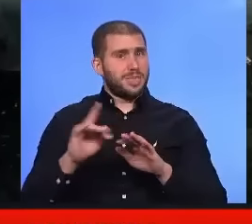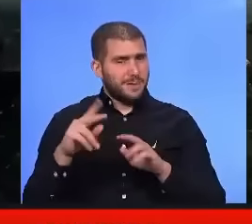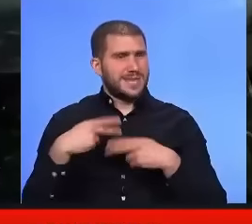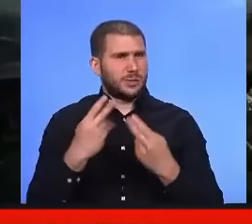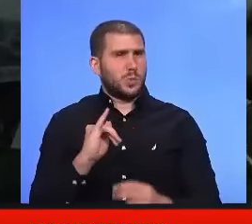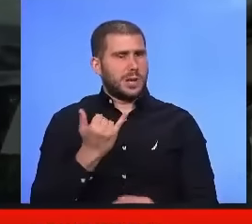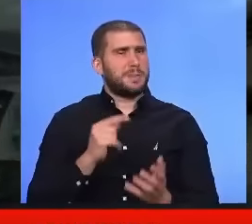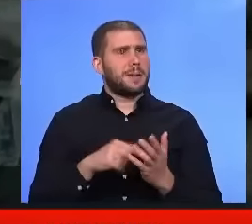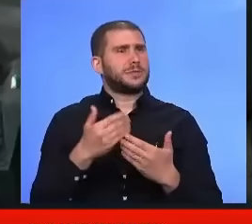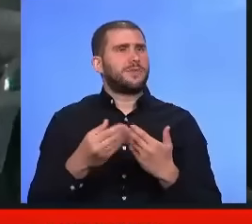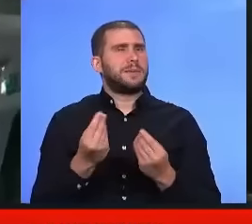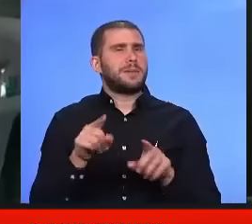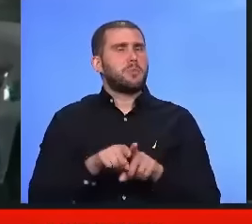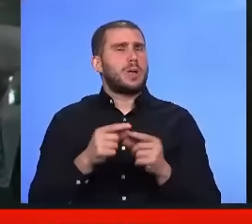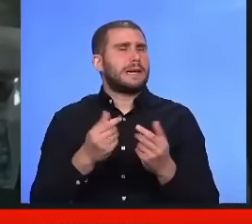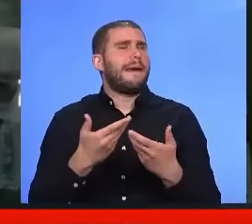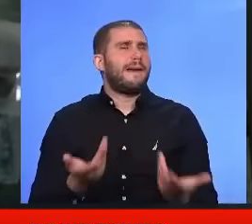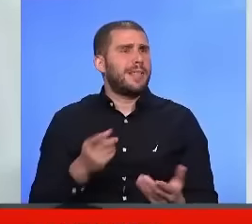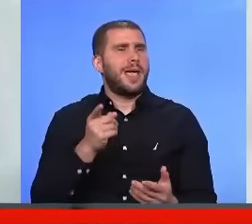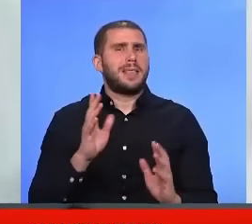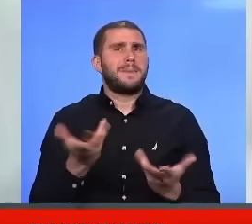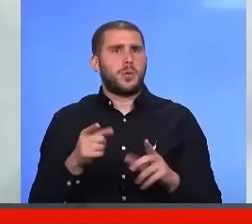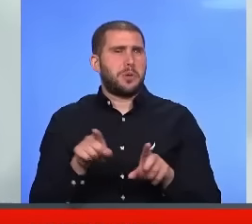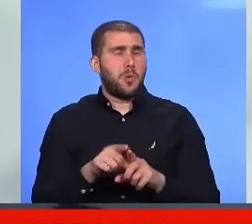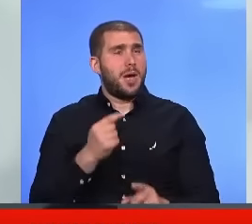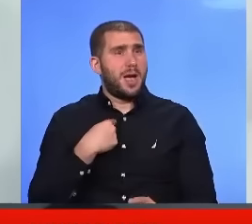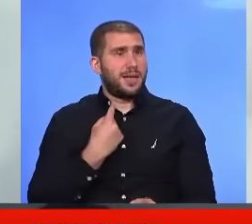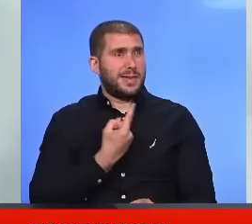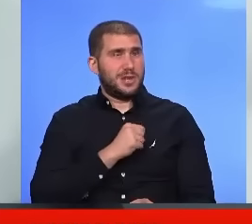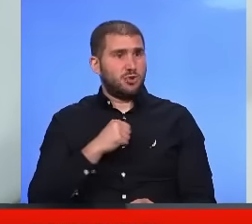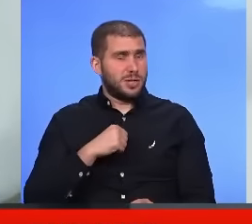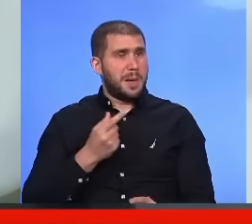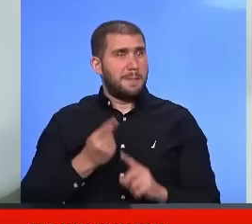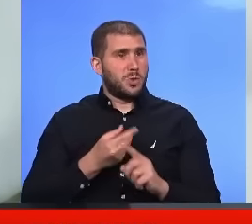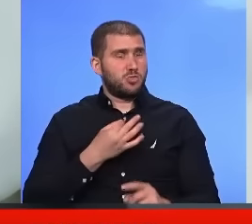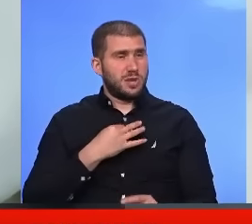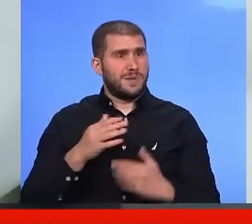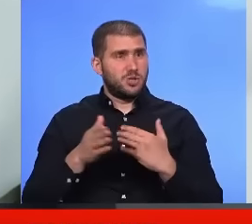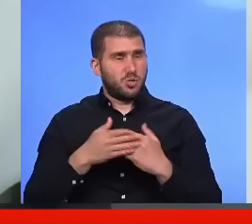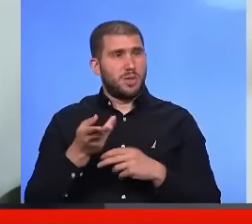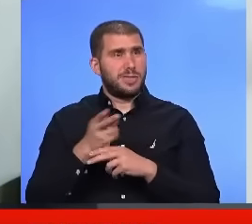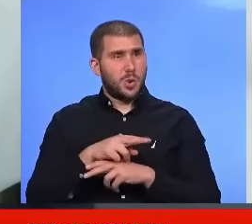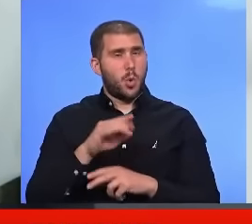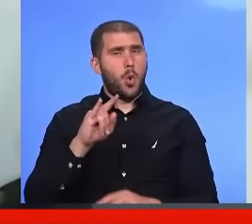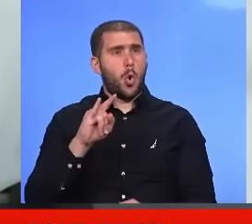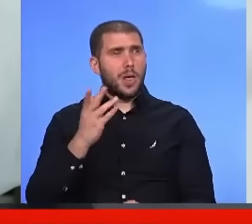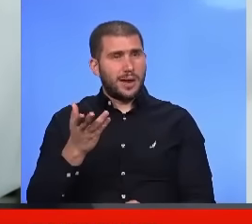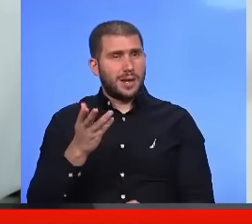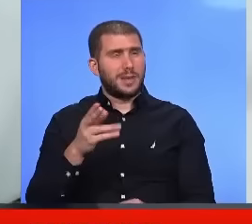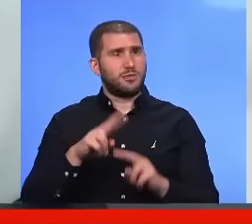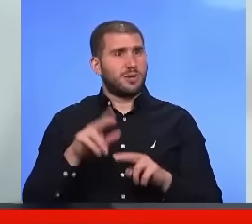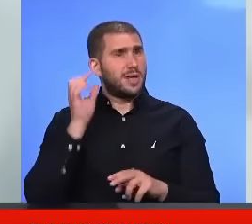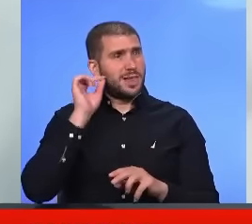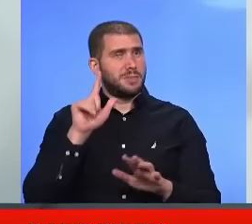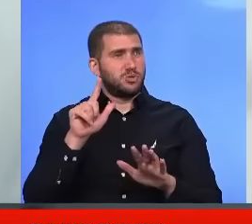בסוף אין מחירים של עזה ואין מהירות של עזה. אני אישית, בן דוד שלי ואשתו נהרגו בחולית, שירה ילדה בת 7 לבד